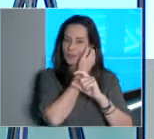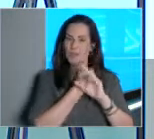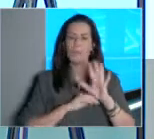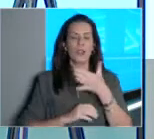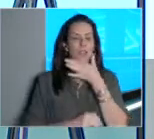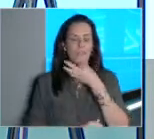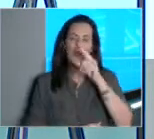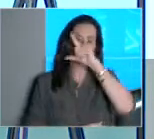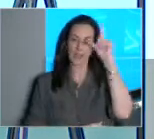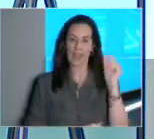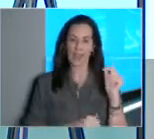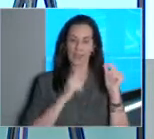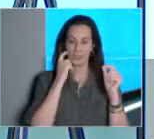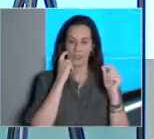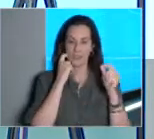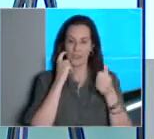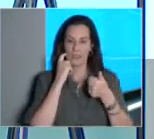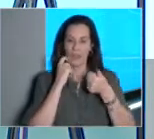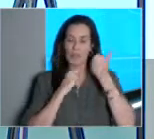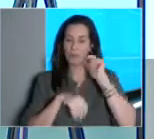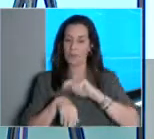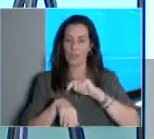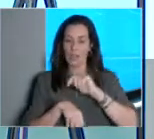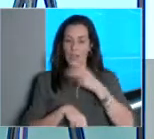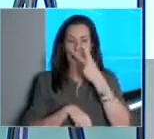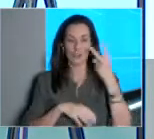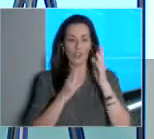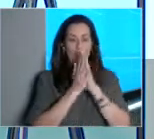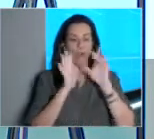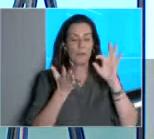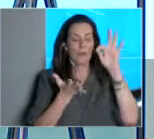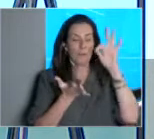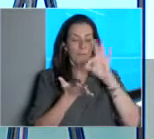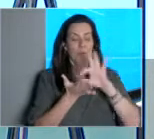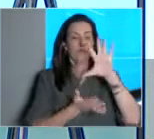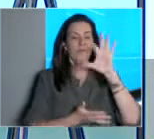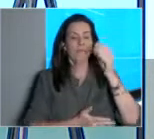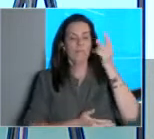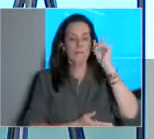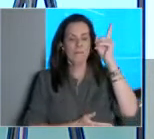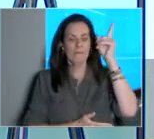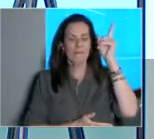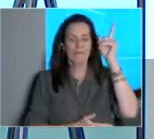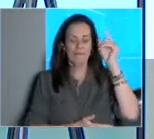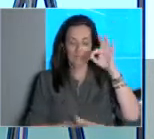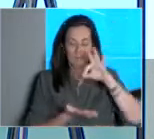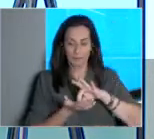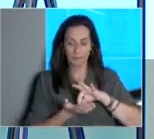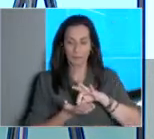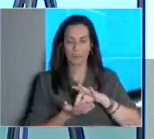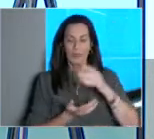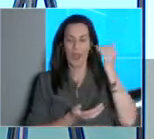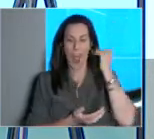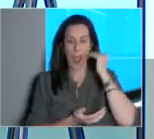היפה של הירח. אתמול בשעה 22:17 מלאו בדיוק 50 שנה לרגע שבו הכריז